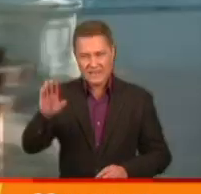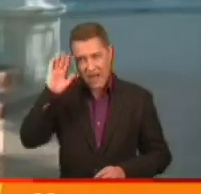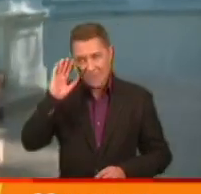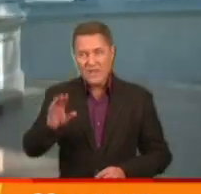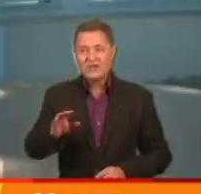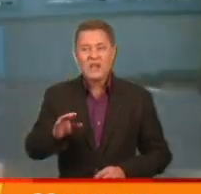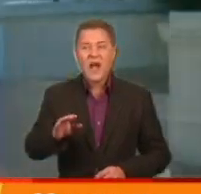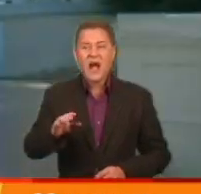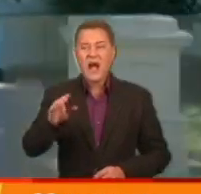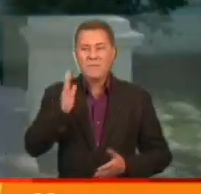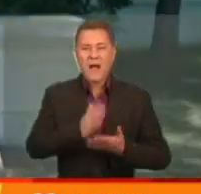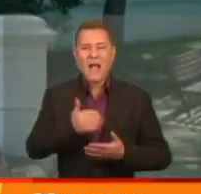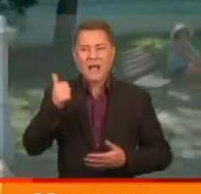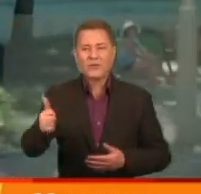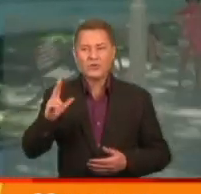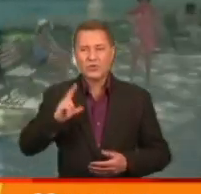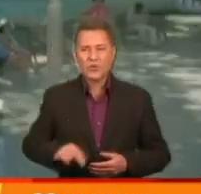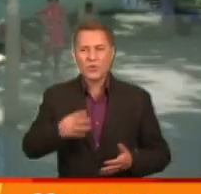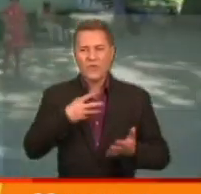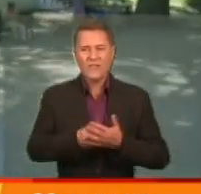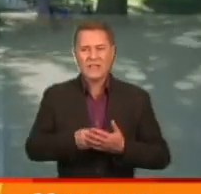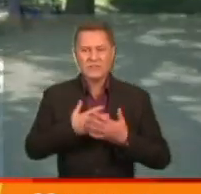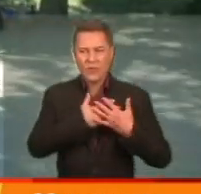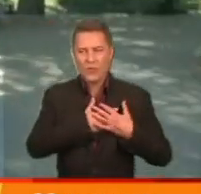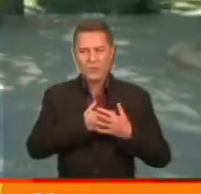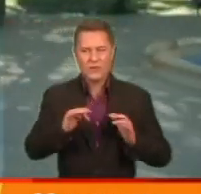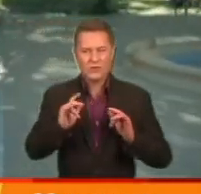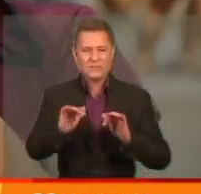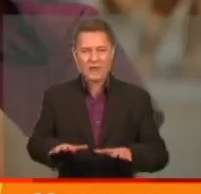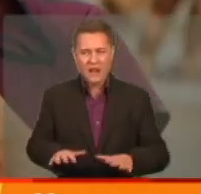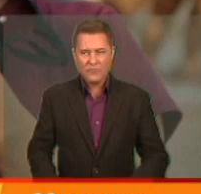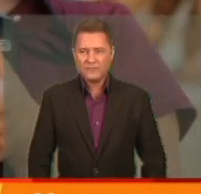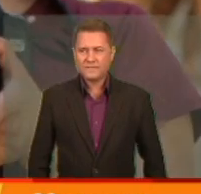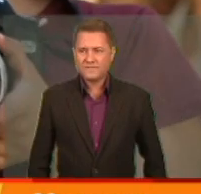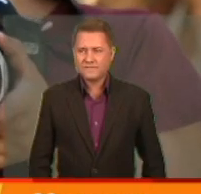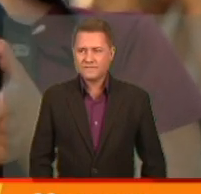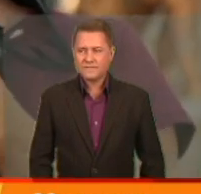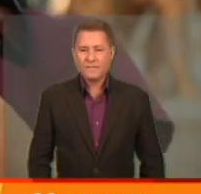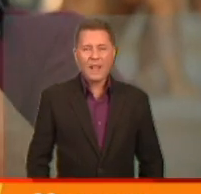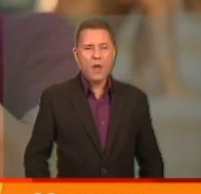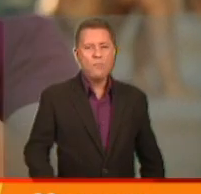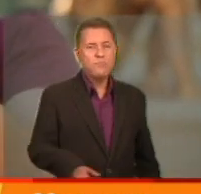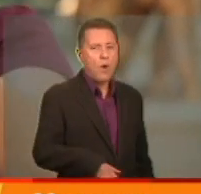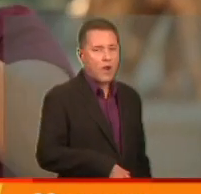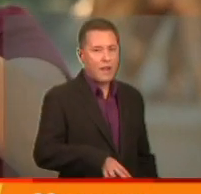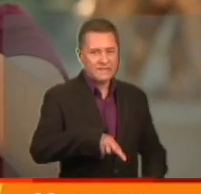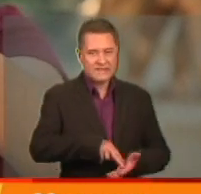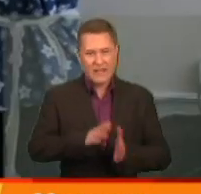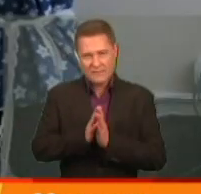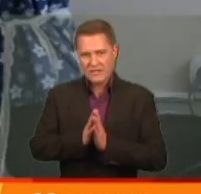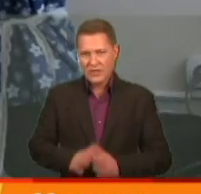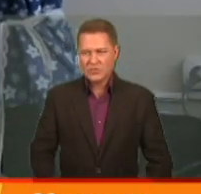жінка, має люблячу доньку і власну улюблену справу, попри все. Боком дивіться, так? Пожалуйста, боком.